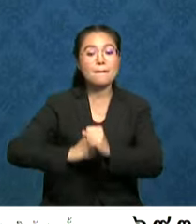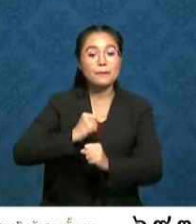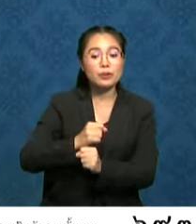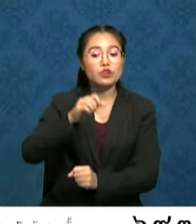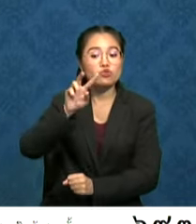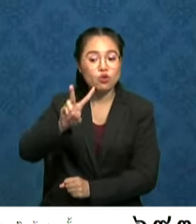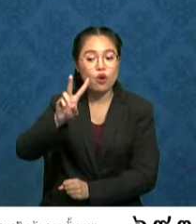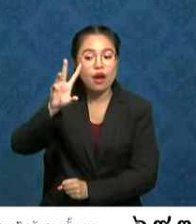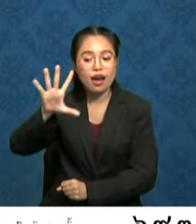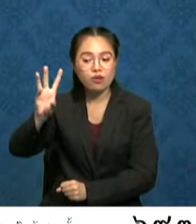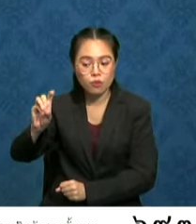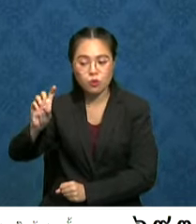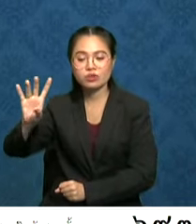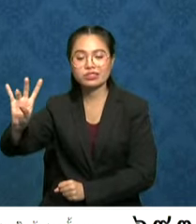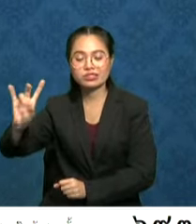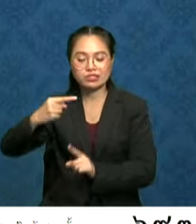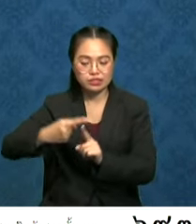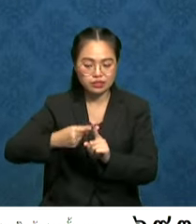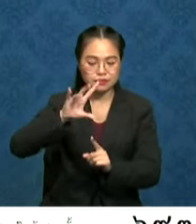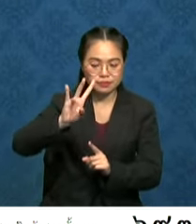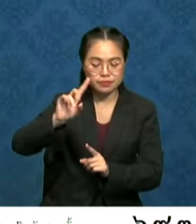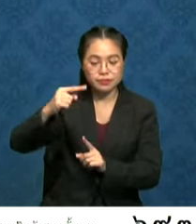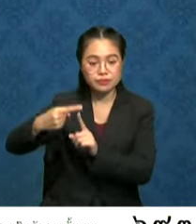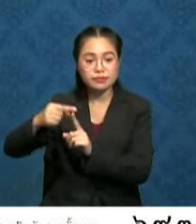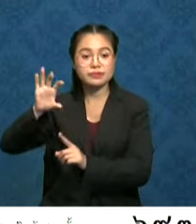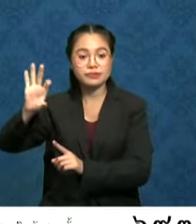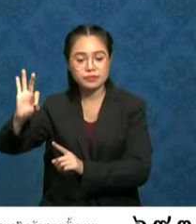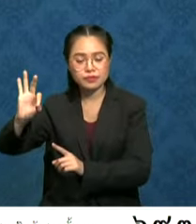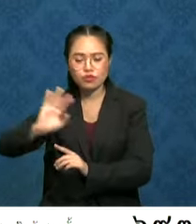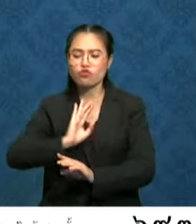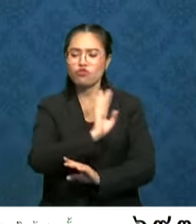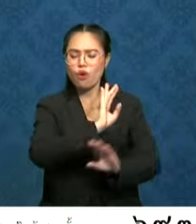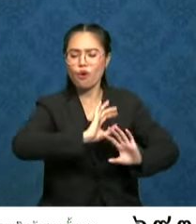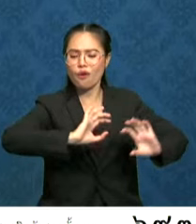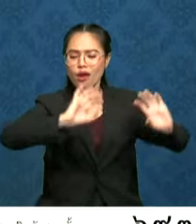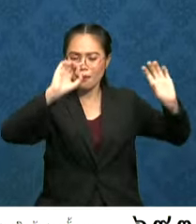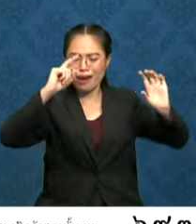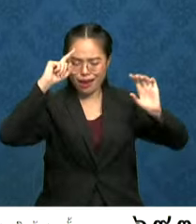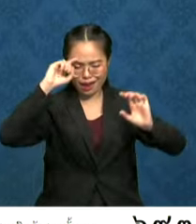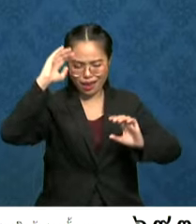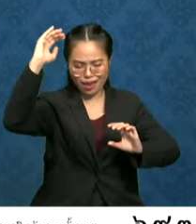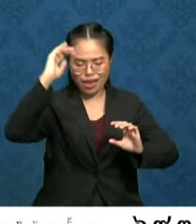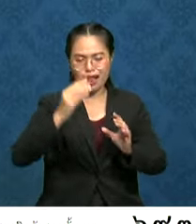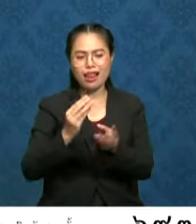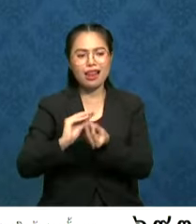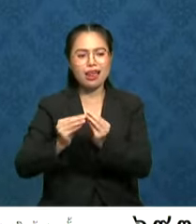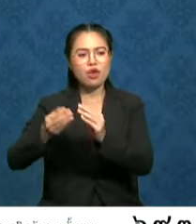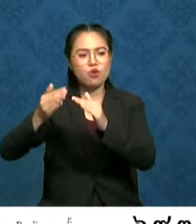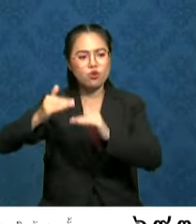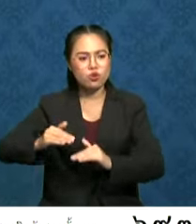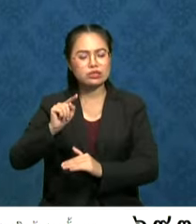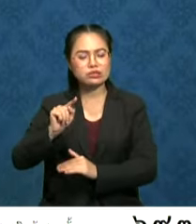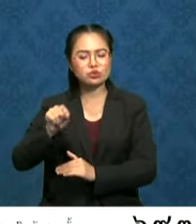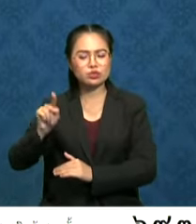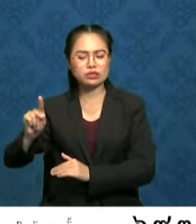2567หรือเดือนที่ 7ถึงเดือนที่ 9ของการทำหน้าที่ของรัฐบาลชุดที่แล้วตัวเลขลดลงไป 1.1%มีแต่ลถ